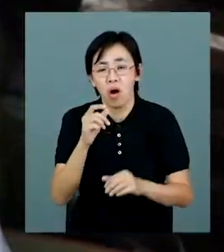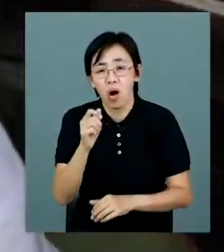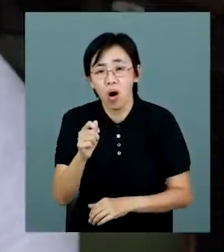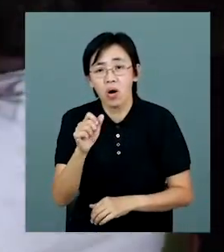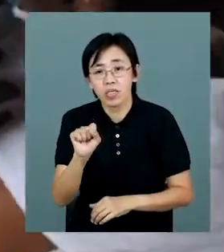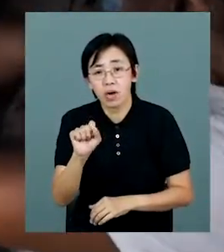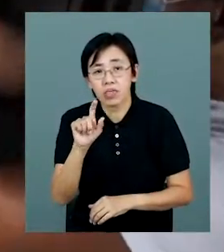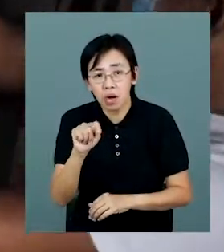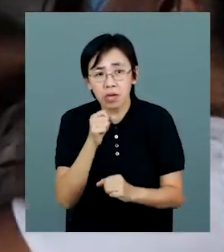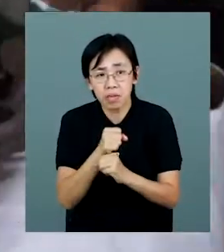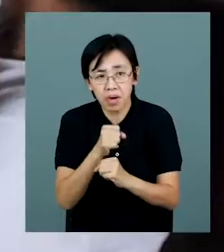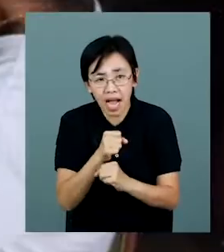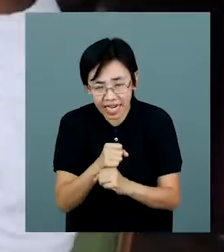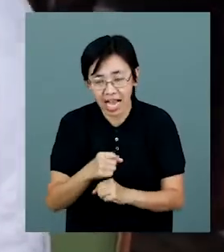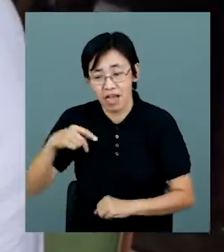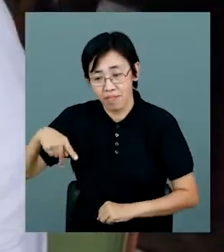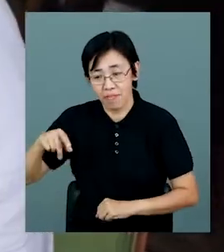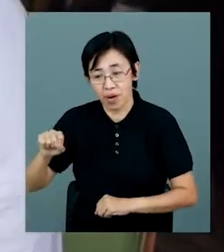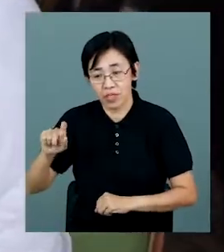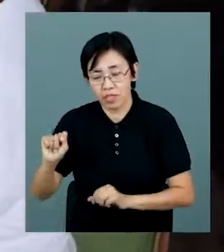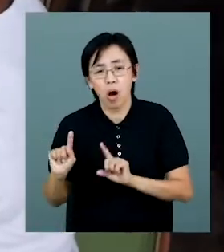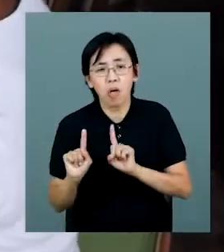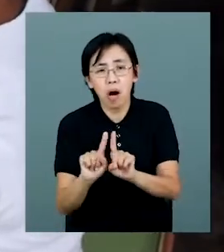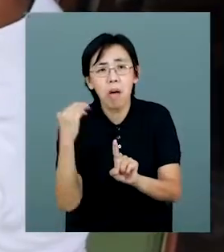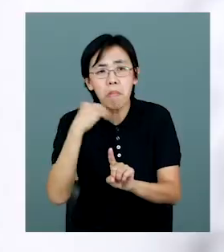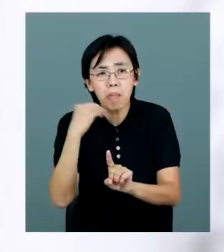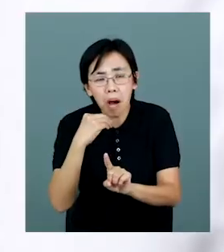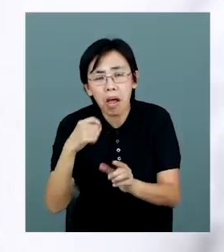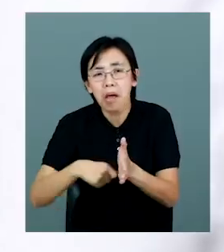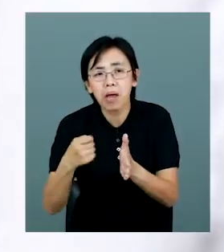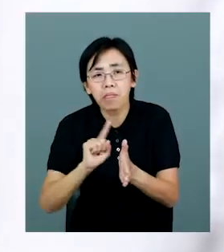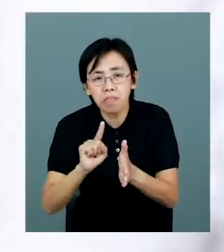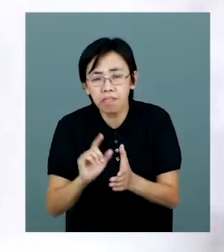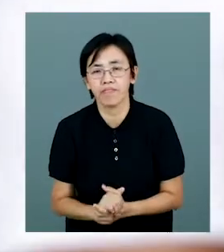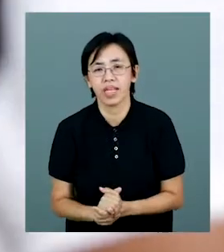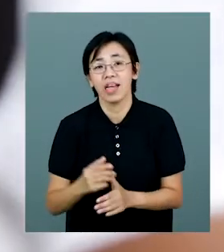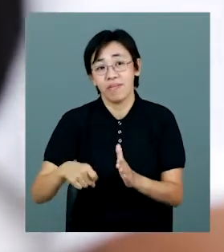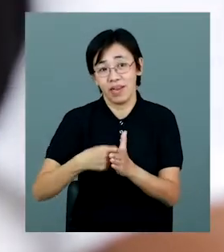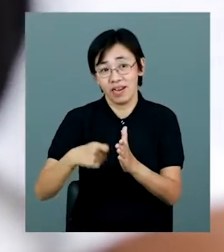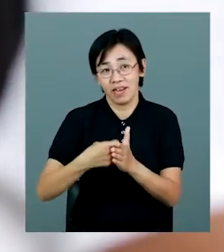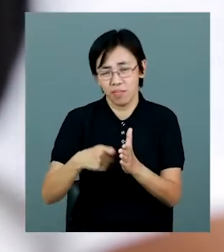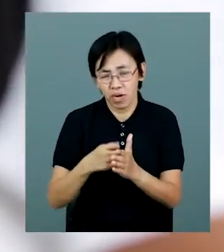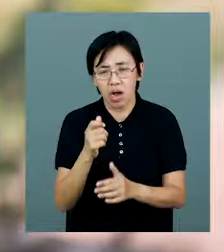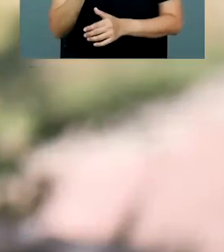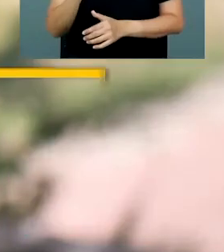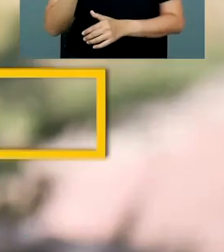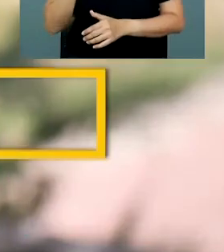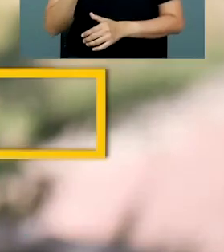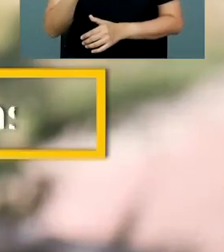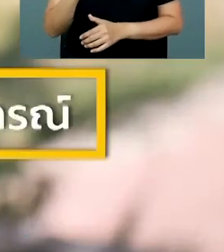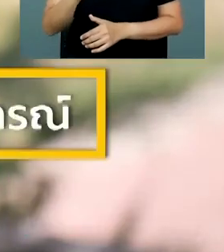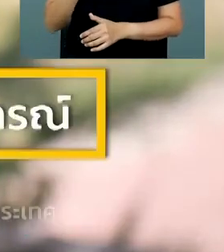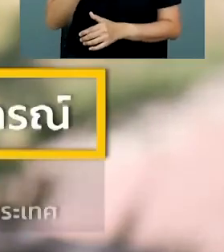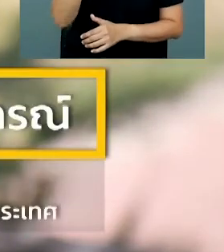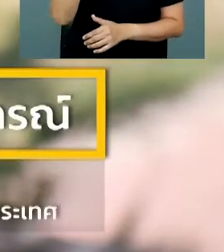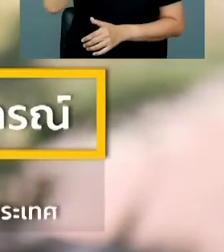ทำไมเวลาอสตทำงานต้องมีพสตไปตามประกบด้วยตลอดอะไรเงี้ยค่ะก็อาจจะเป็นเหตุผลหนึ่งว่าอสตบางค